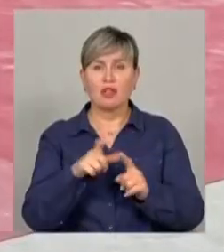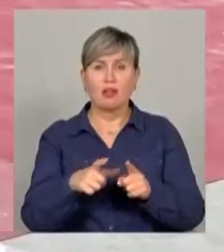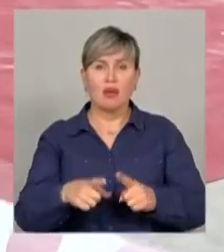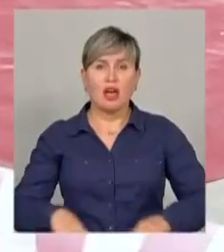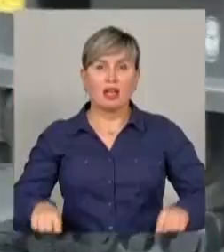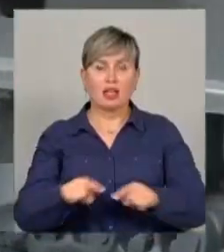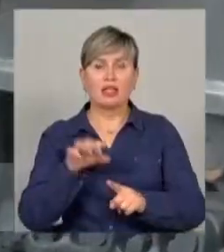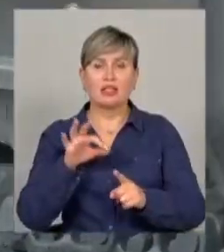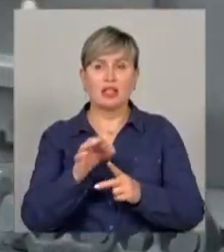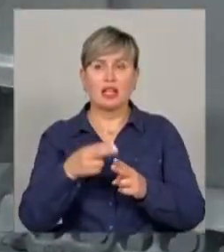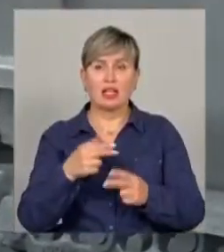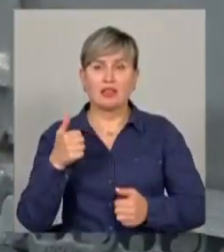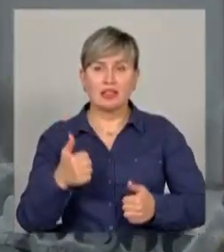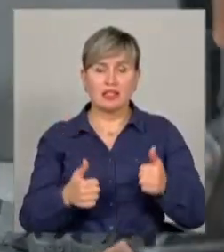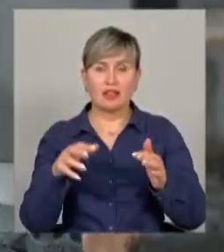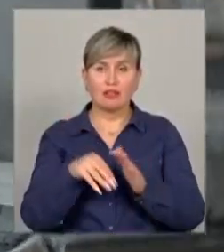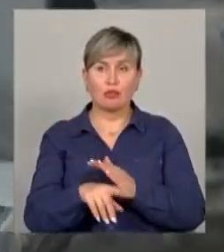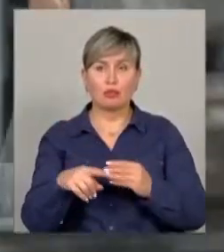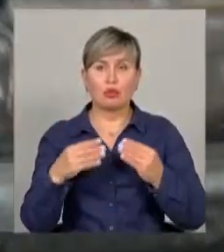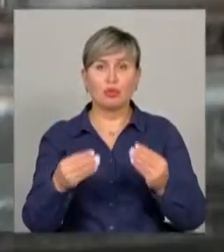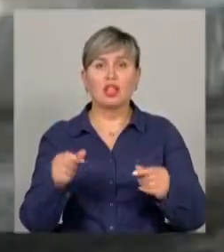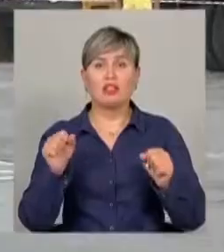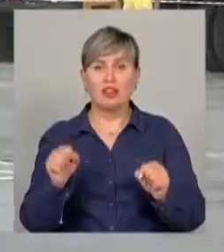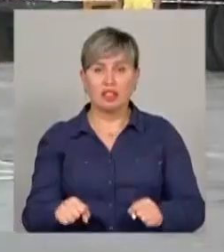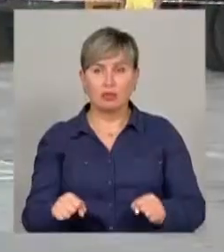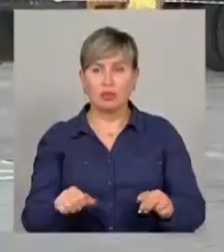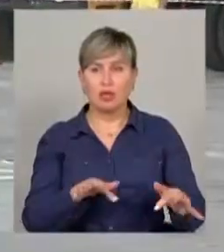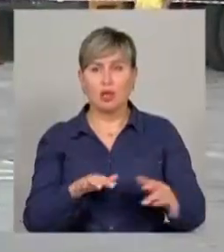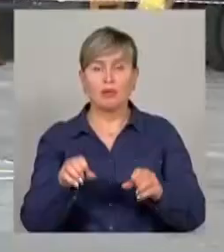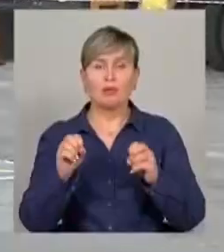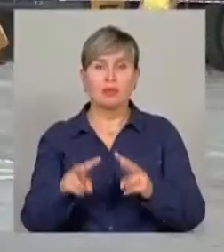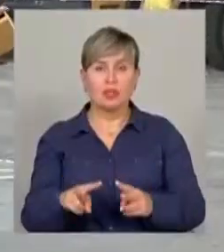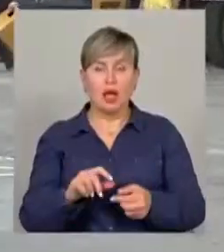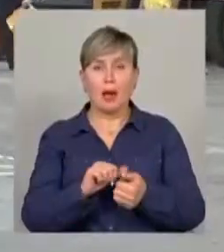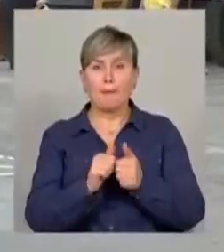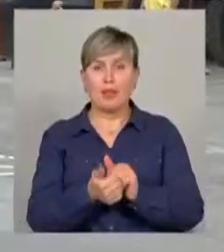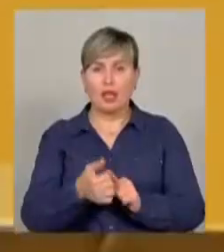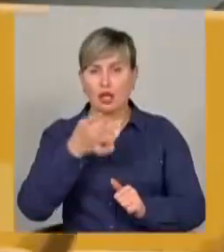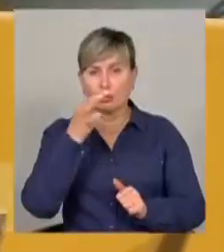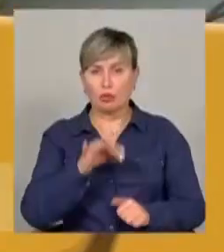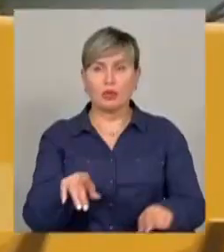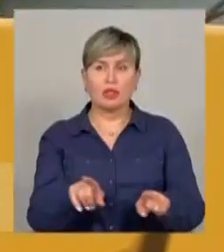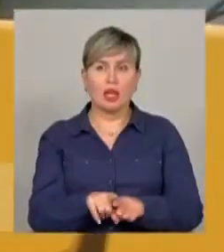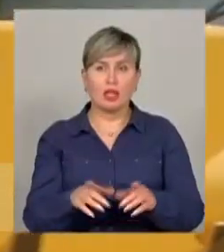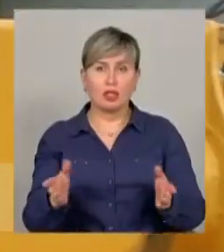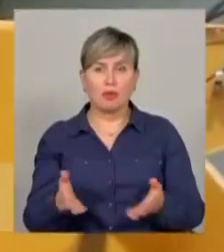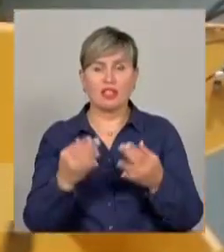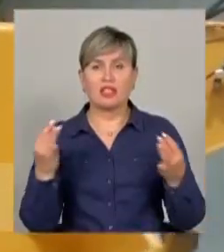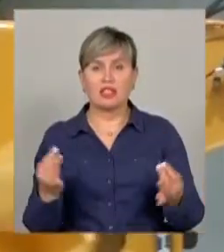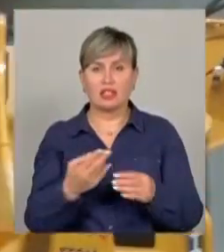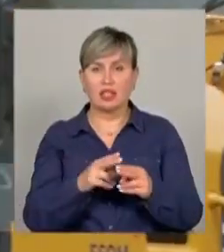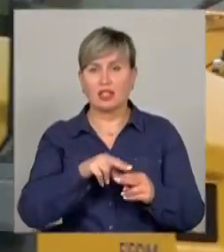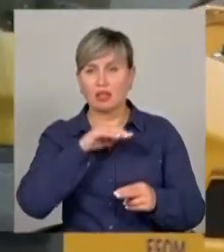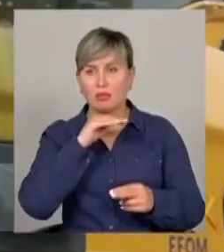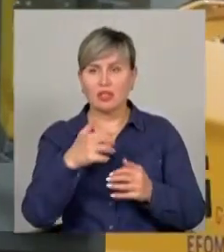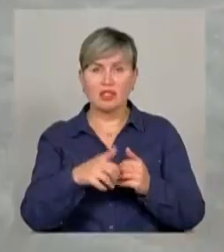организаторов, цель этого состязания в том, чтобы дать возможность операторам спецтехники обменяться опытом, а также поднять интерес к этой профессии